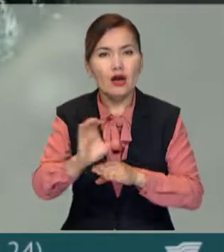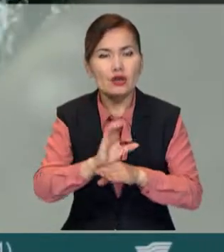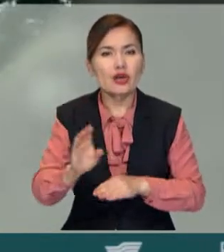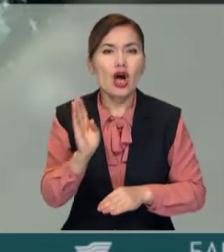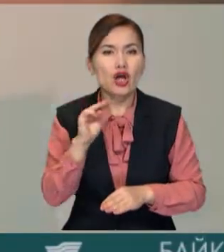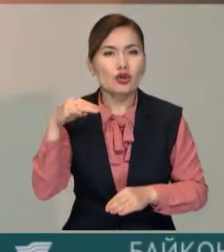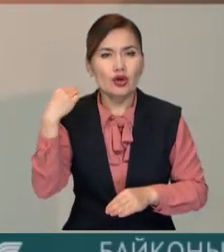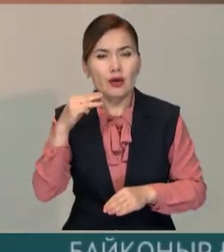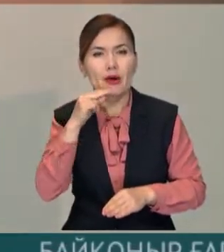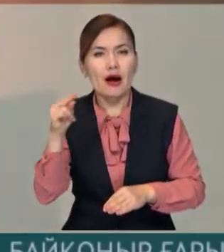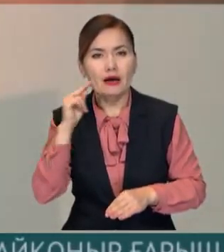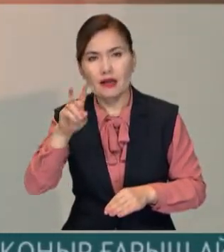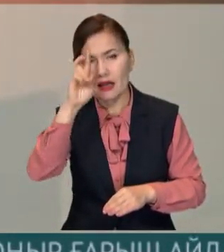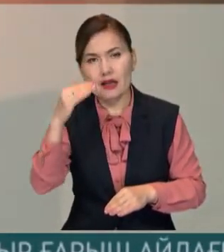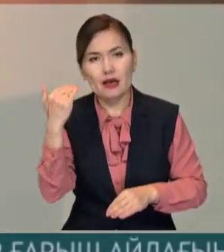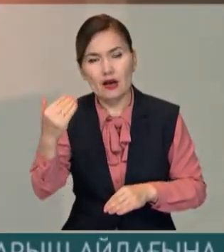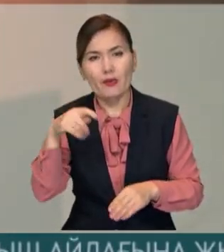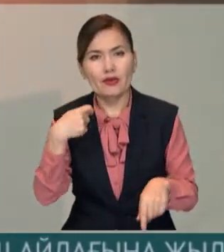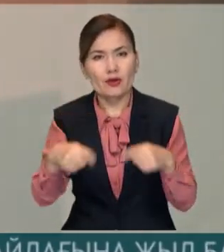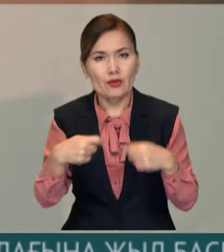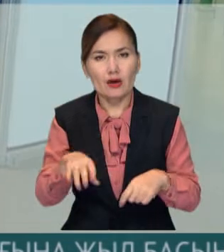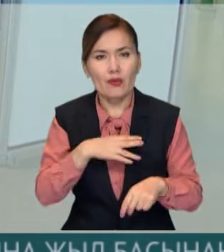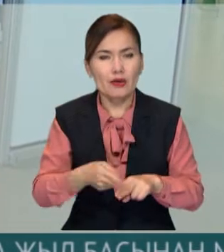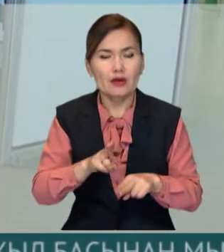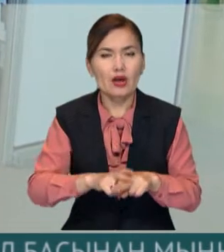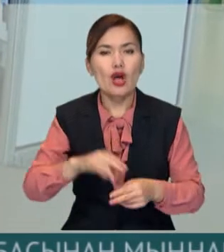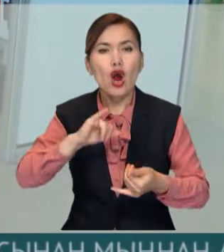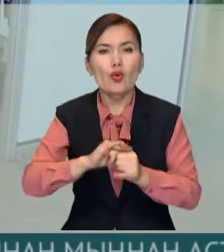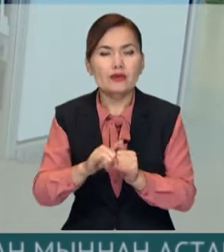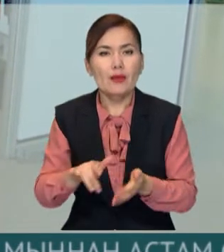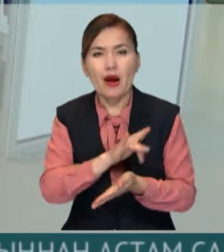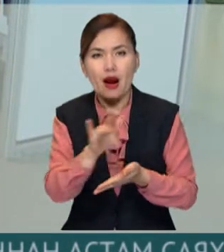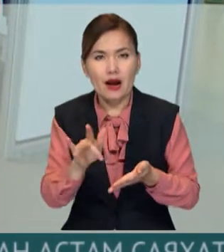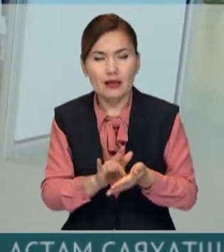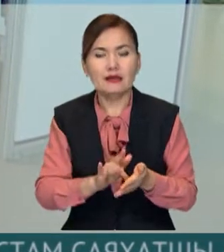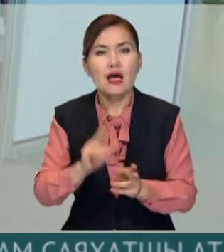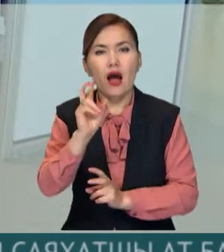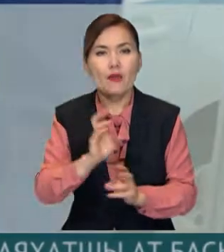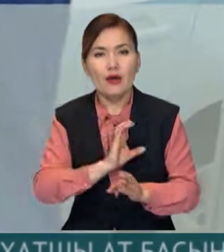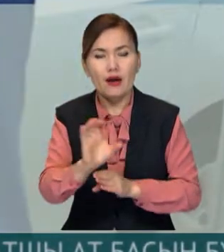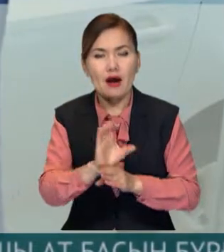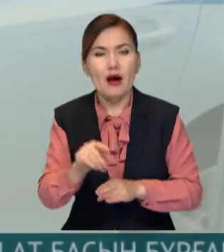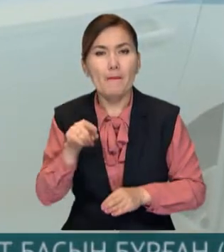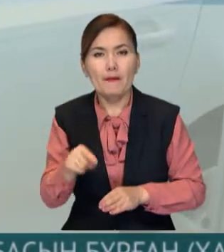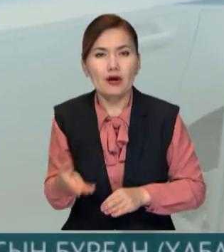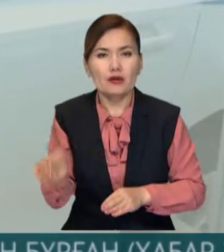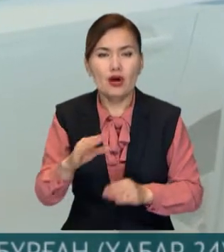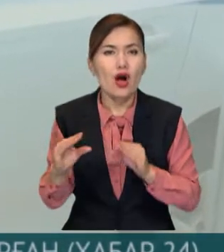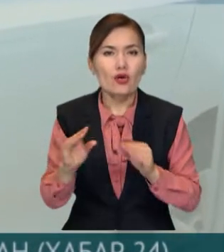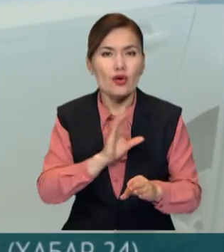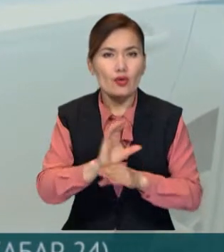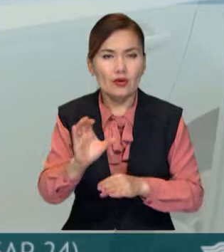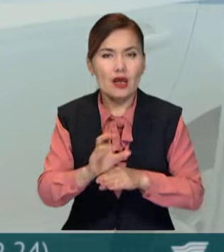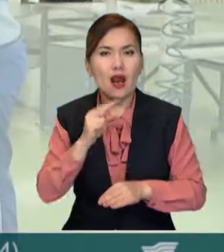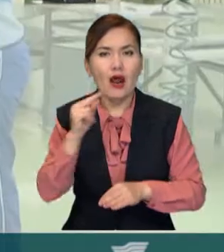Қытай сынды елдерге сатылуда. Мәселен, аспан асты еліне Өскеменнен шығарылған 1000-нан астам автокөлік аттандырылды. Облыс